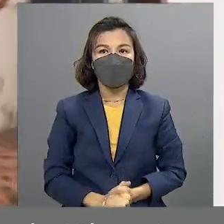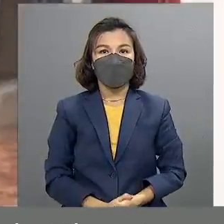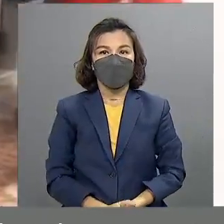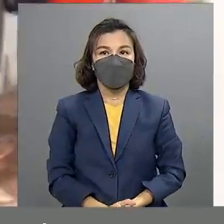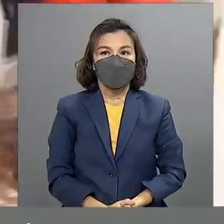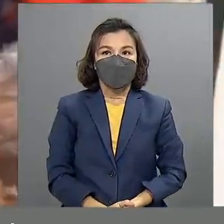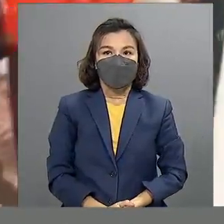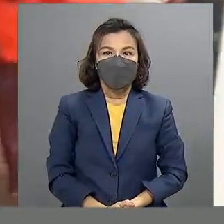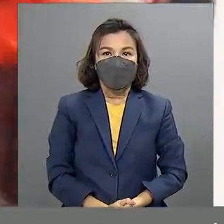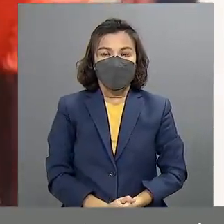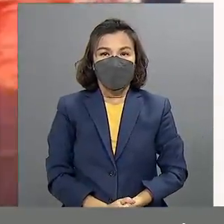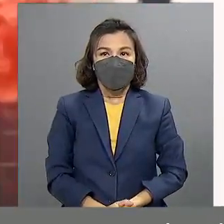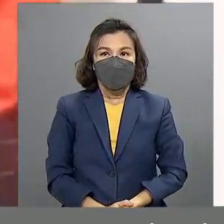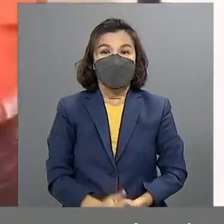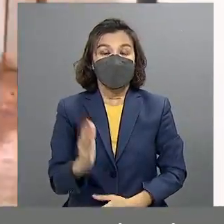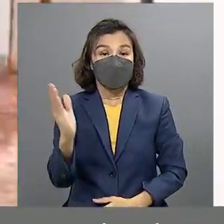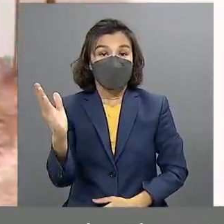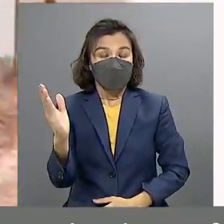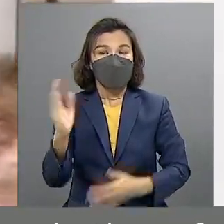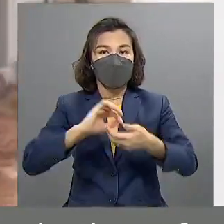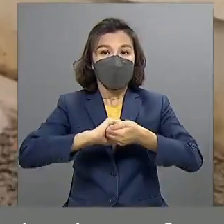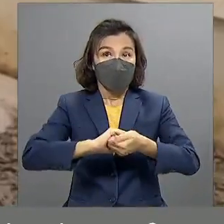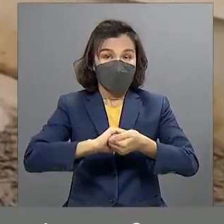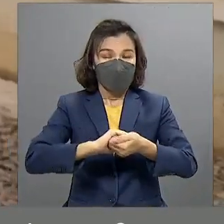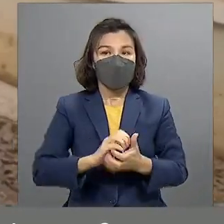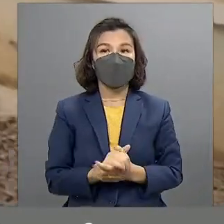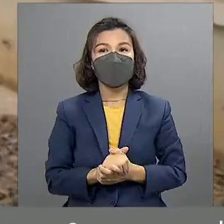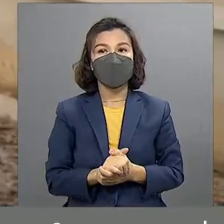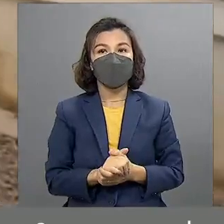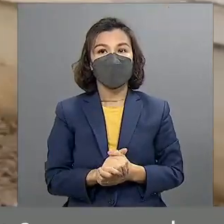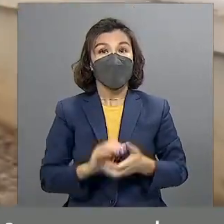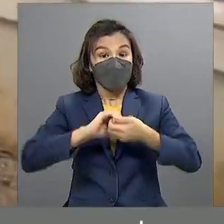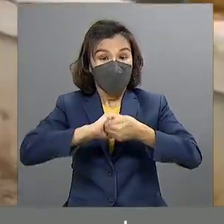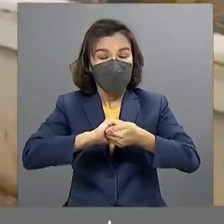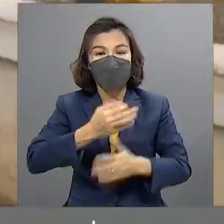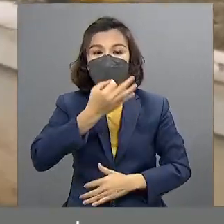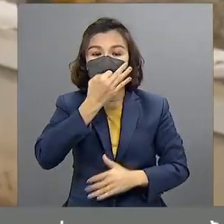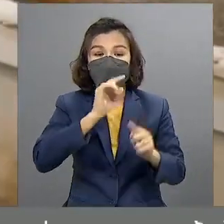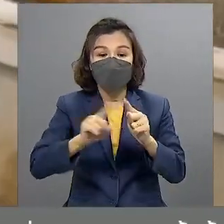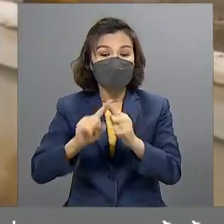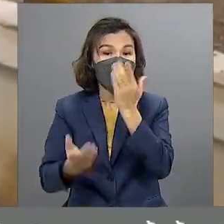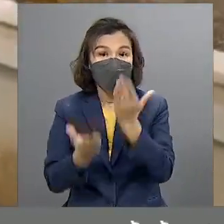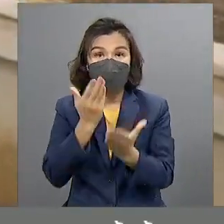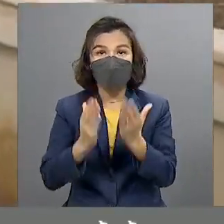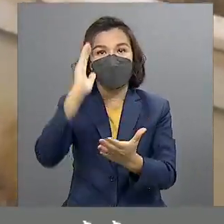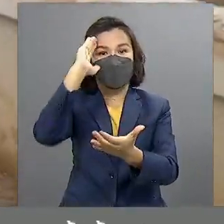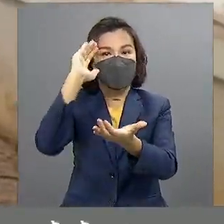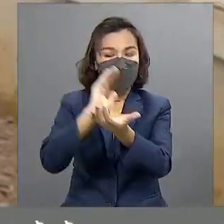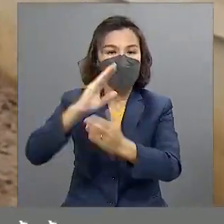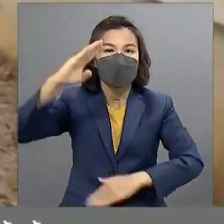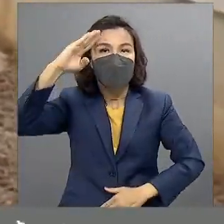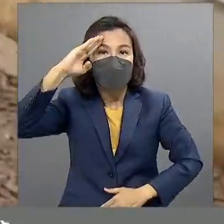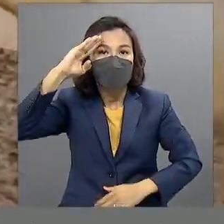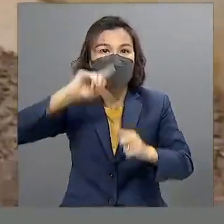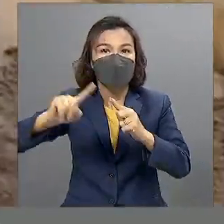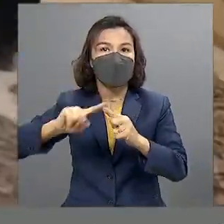นี่นะคะก็เป็นภาพความร่วมมือร่วมใจนะคะไม่ว่าจะอาชีพใดจะเป็นตำรวจเป็นทหารนะคะหลังน้ำท่วมมา